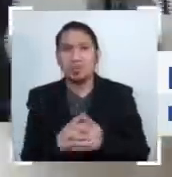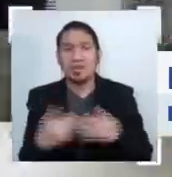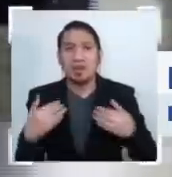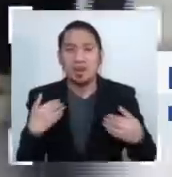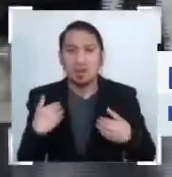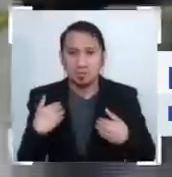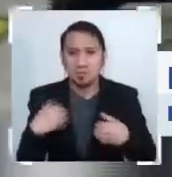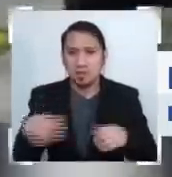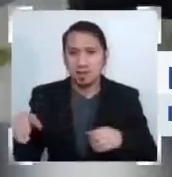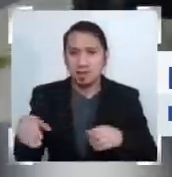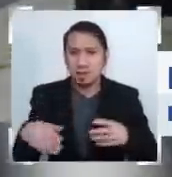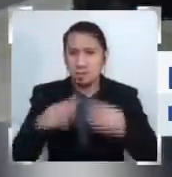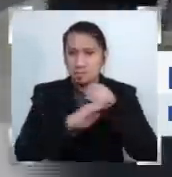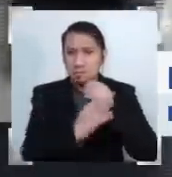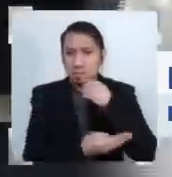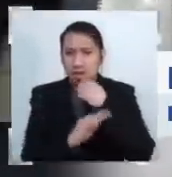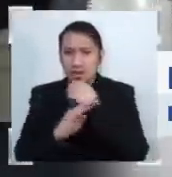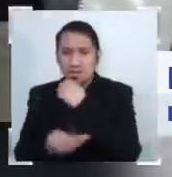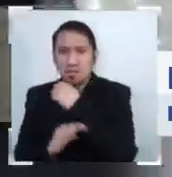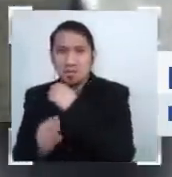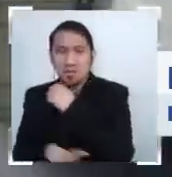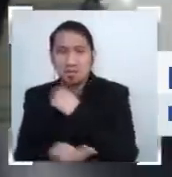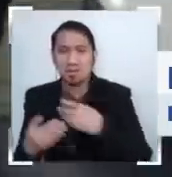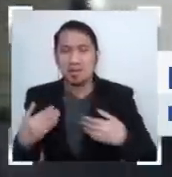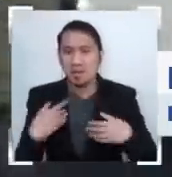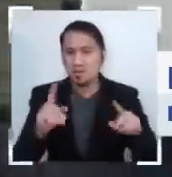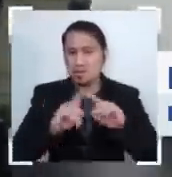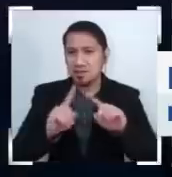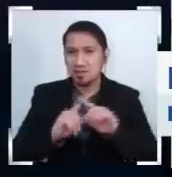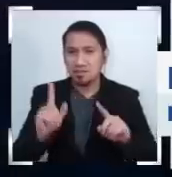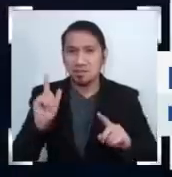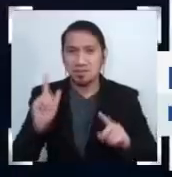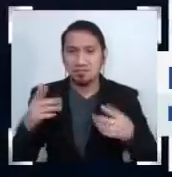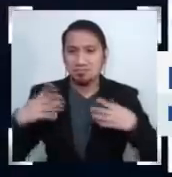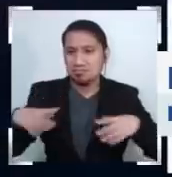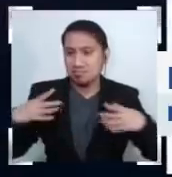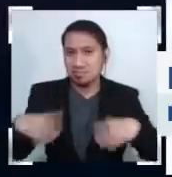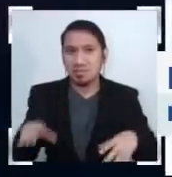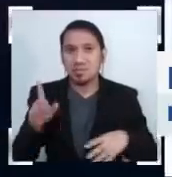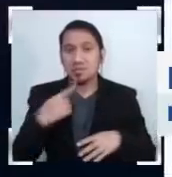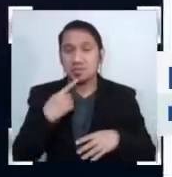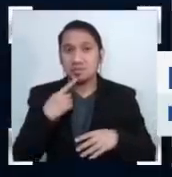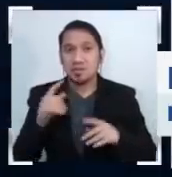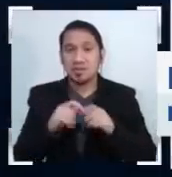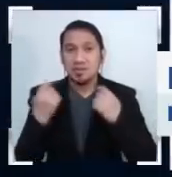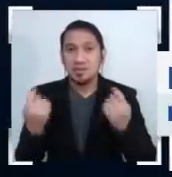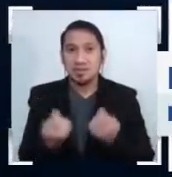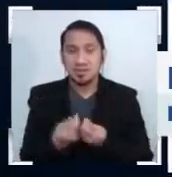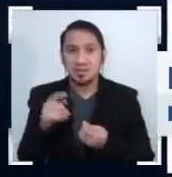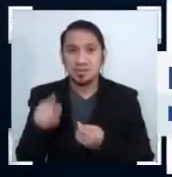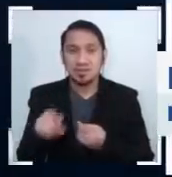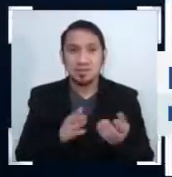maleta na laman ang aabot sa 20 outfits ni Marian. Pagtiyak ng kanyang team, magiging head turner si Marian sa mga